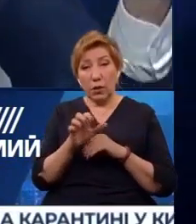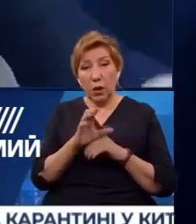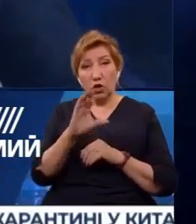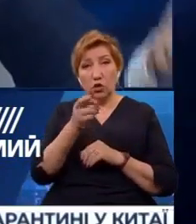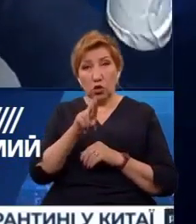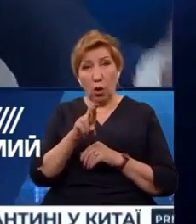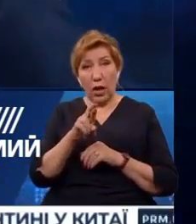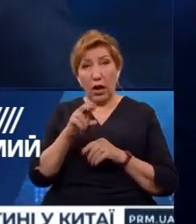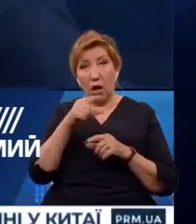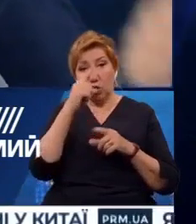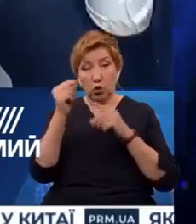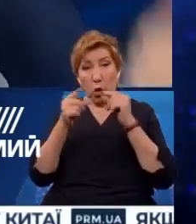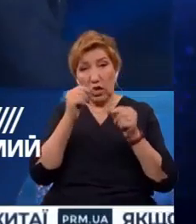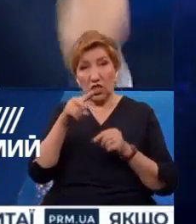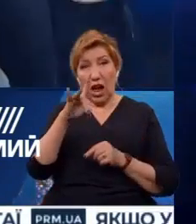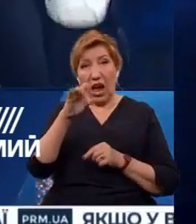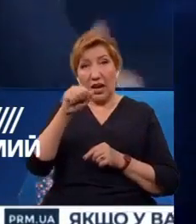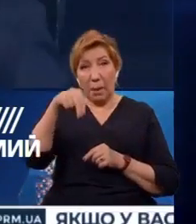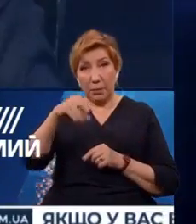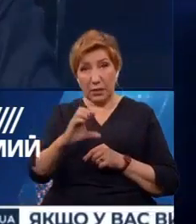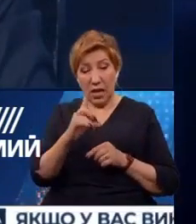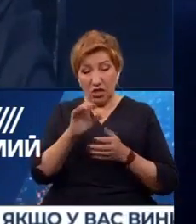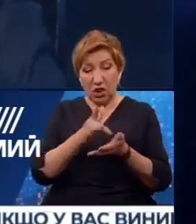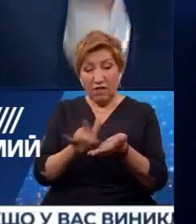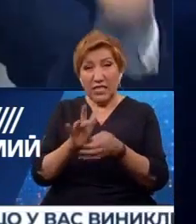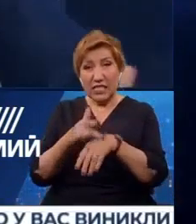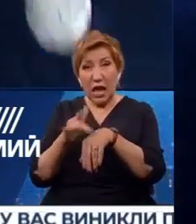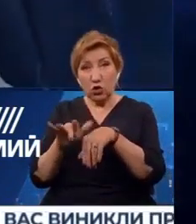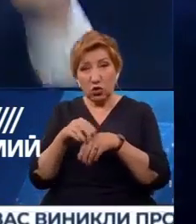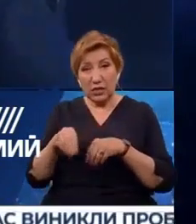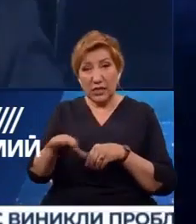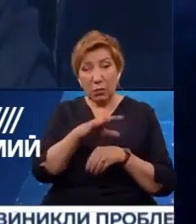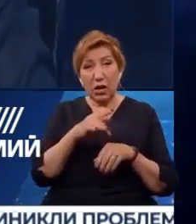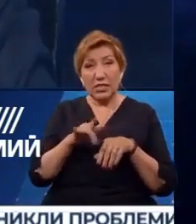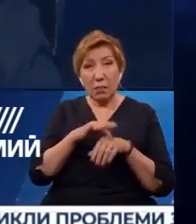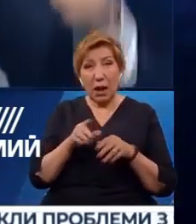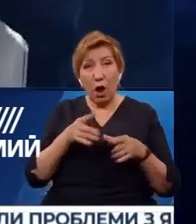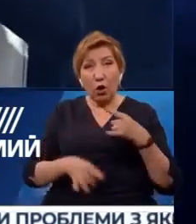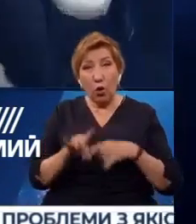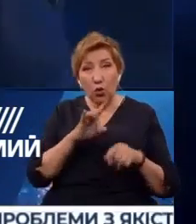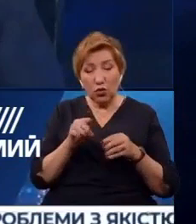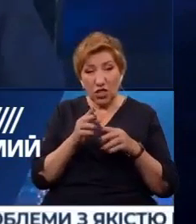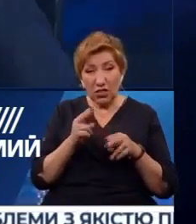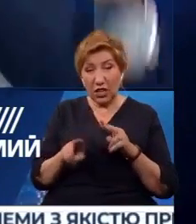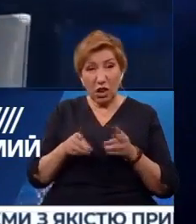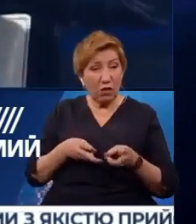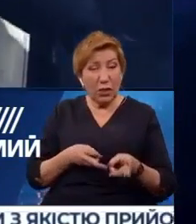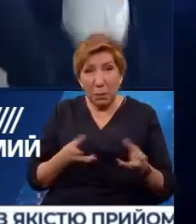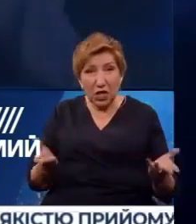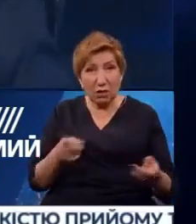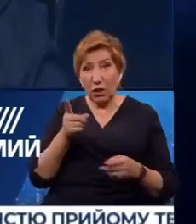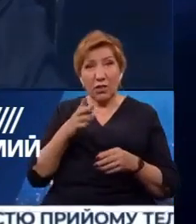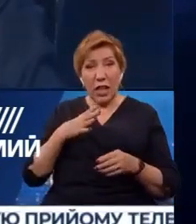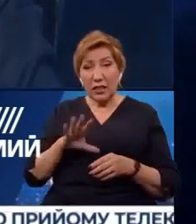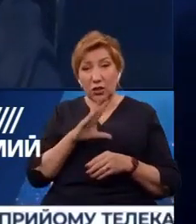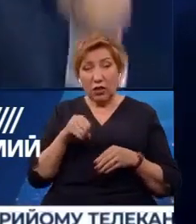Соя, соняшник, рапс. Культури, які виснажують землю. Земля втрачає родючість. Вони її не підживлюють. Вони не